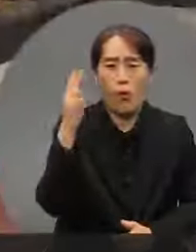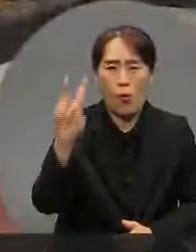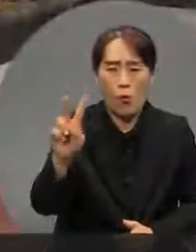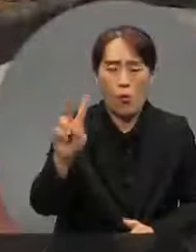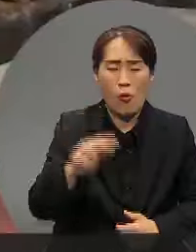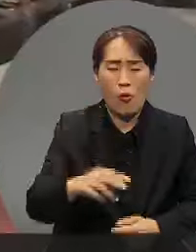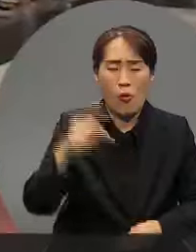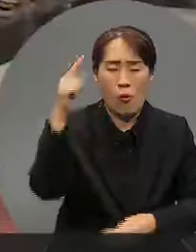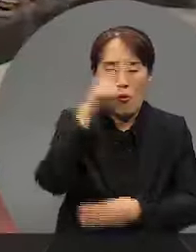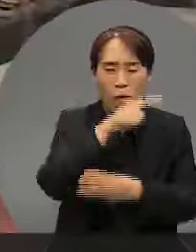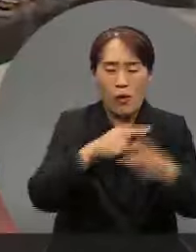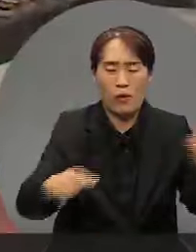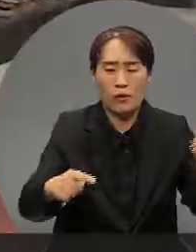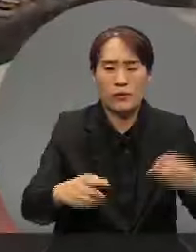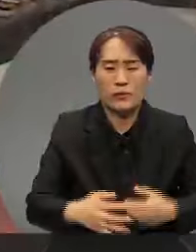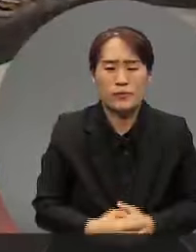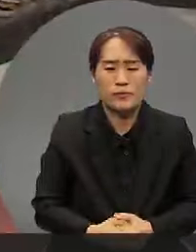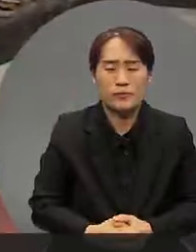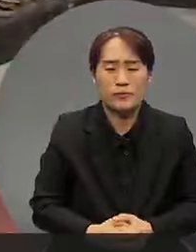청주!